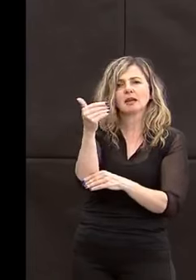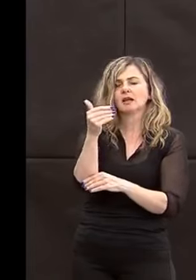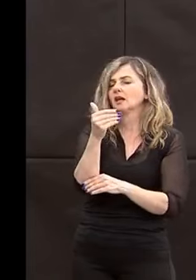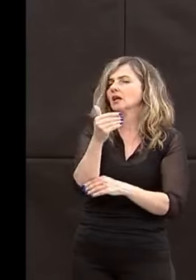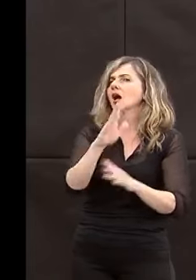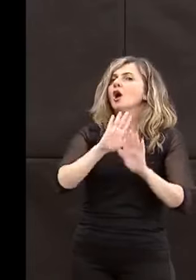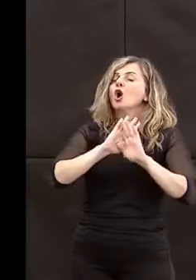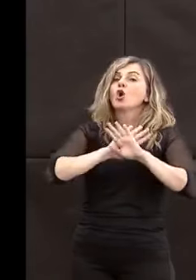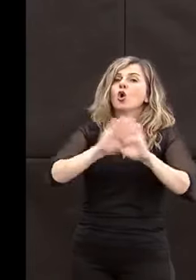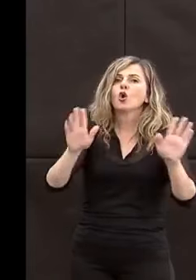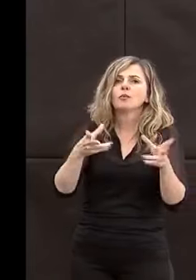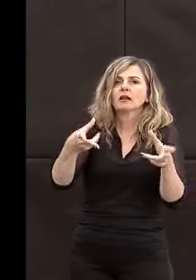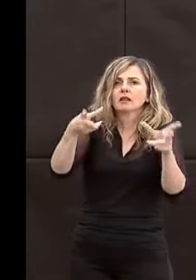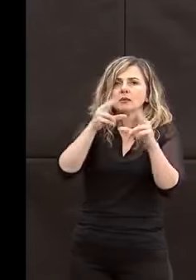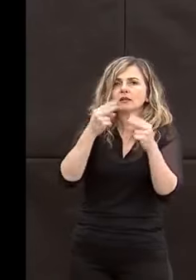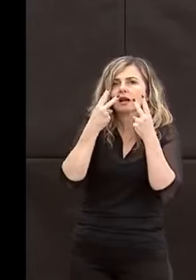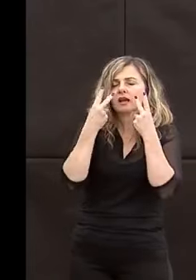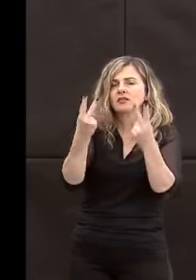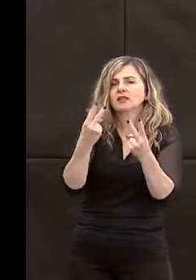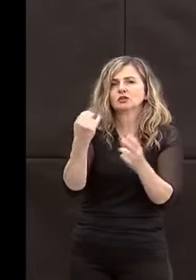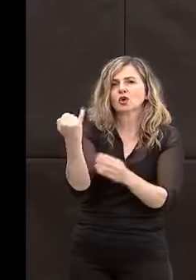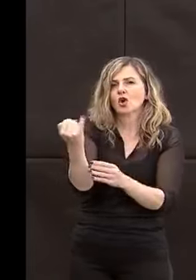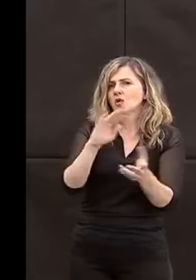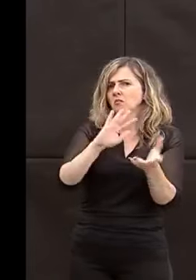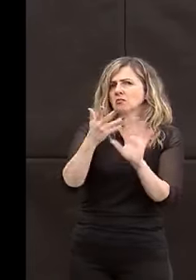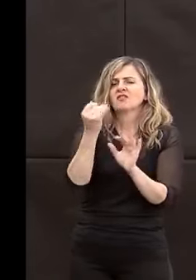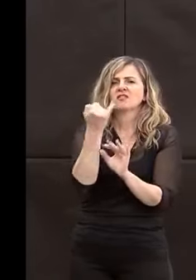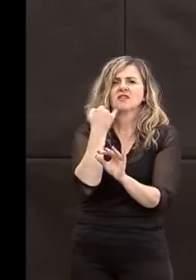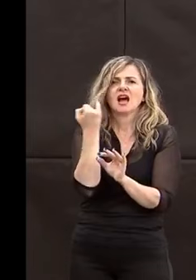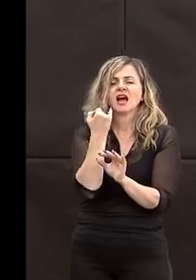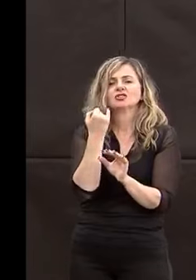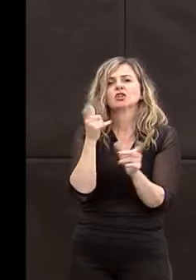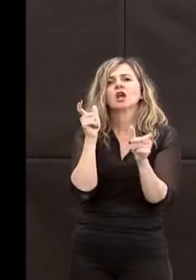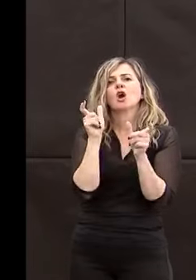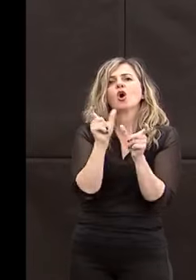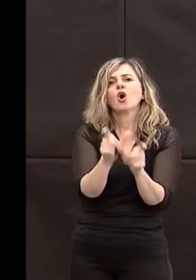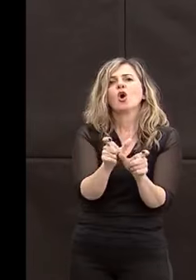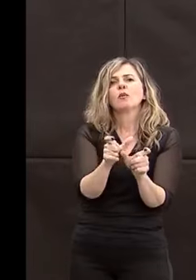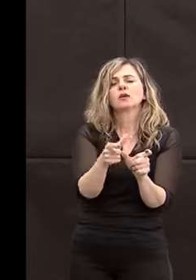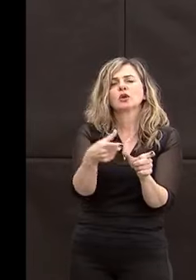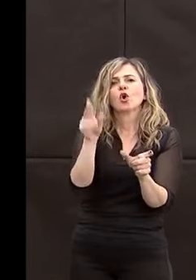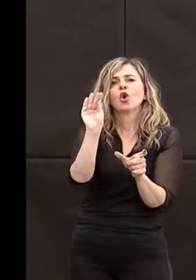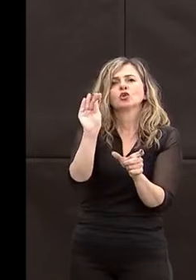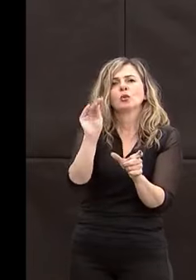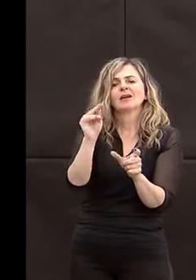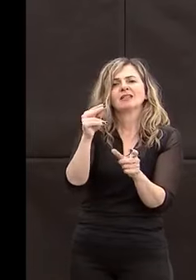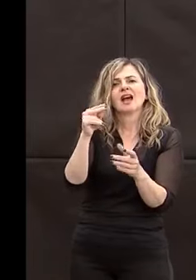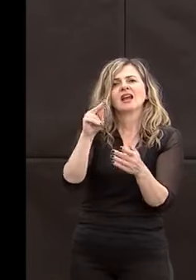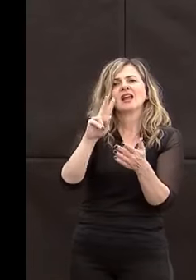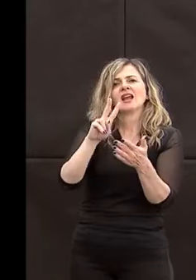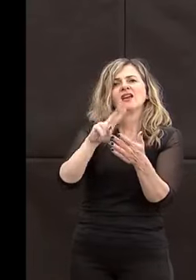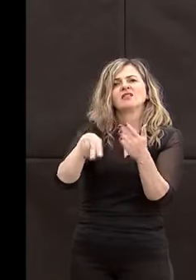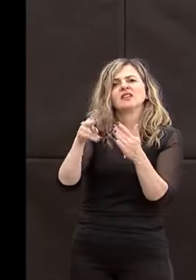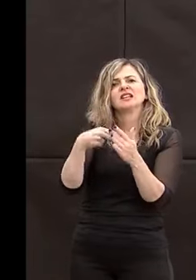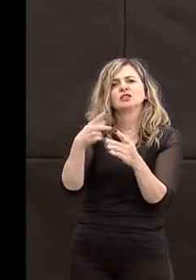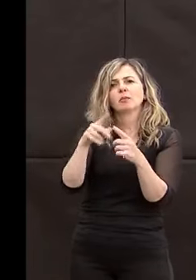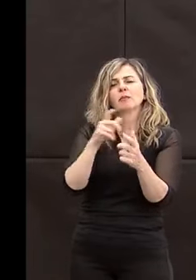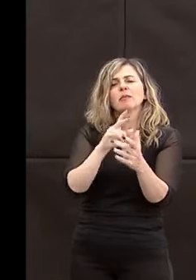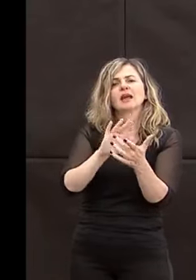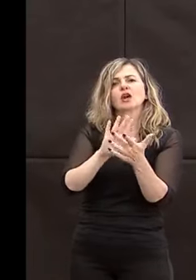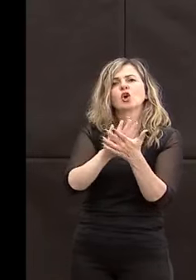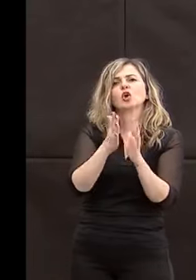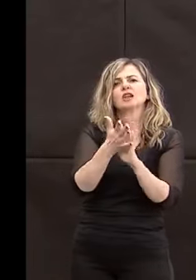rivista semplificando la lobby l'obbligatorietà di richiedere il visto per corrispondenza in